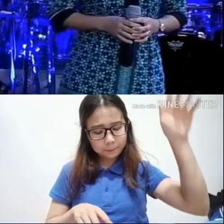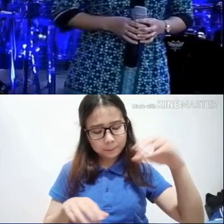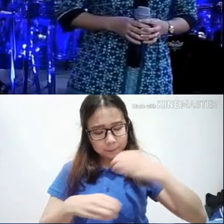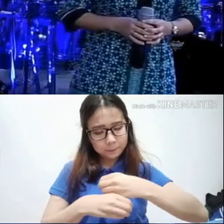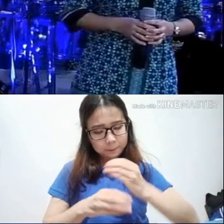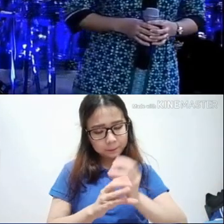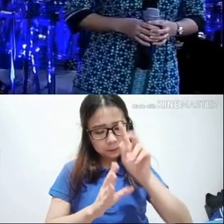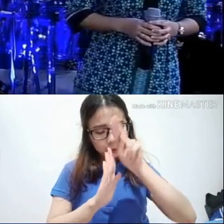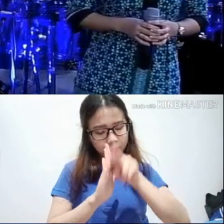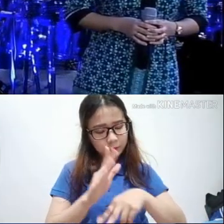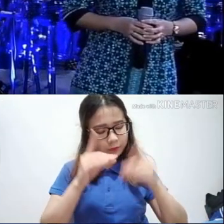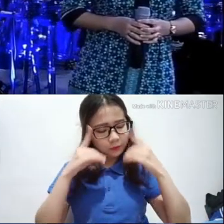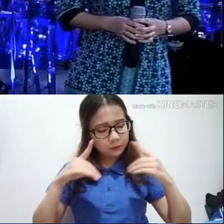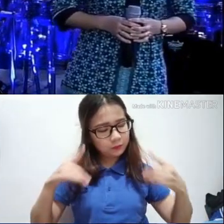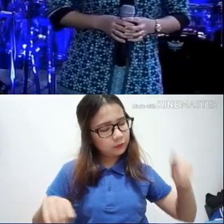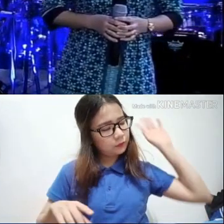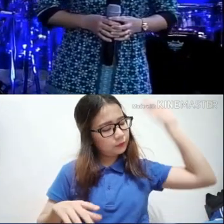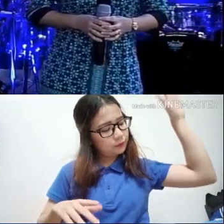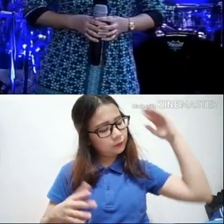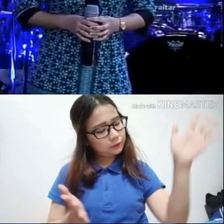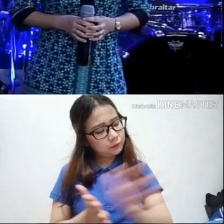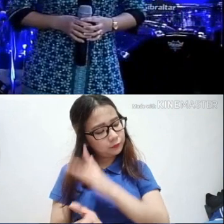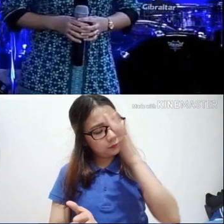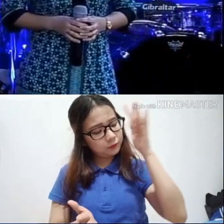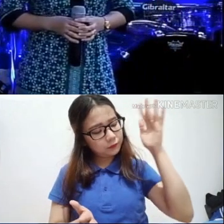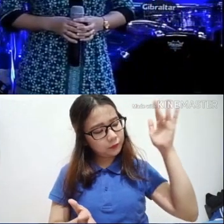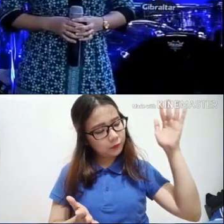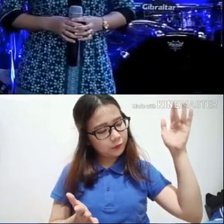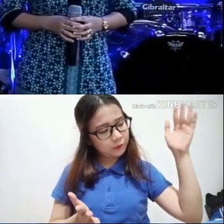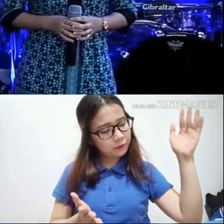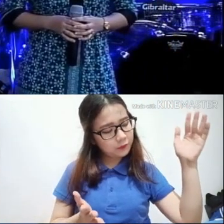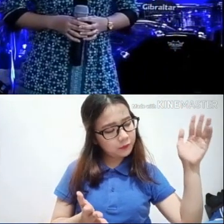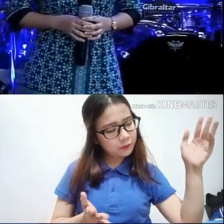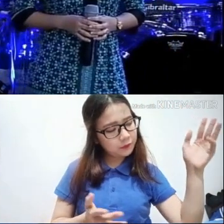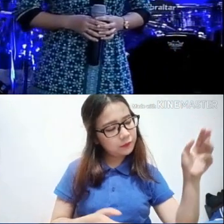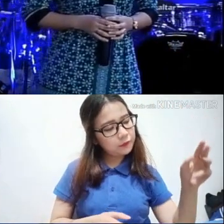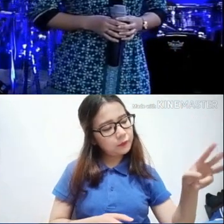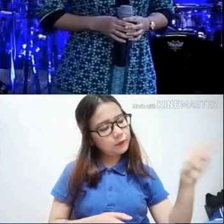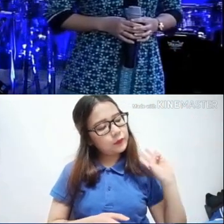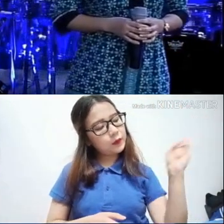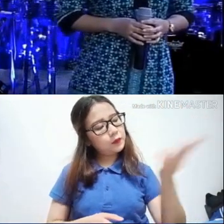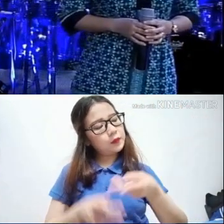glory, we will proclaim the praise that you deserve,